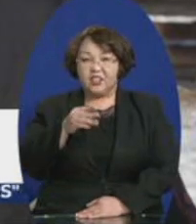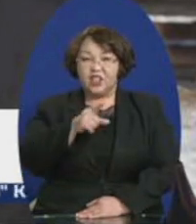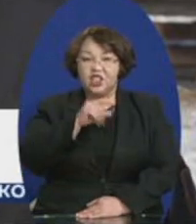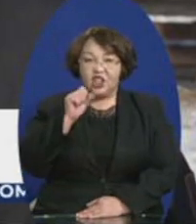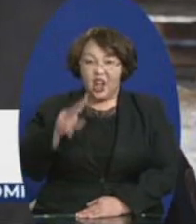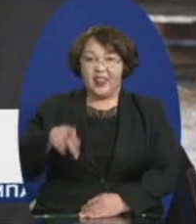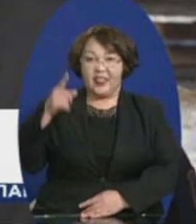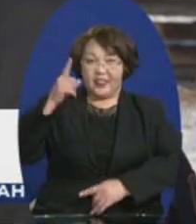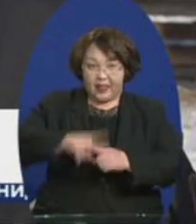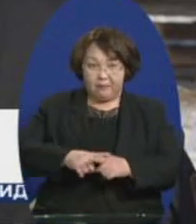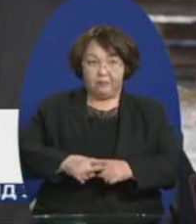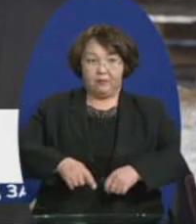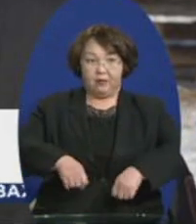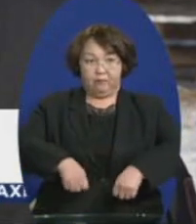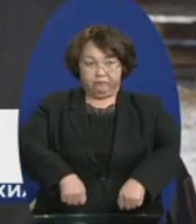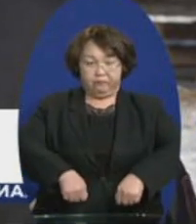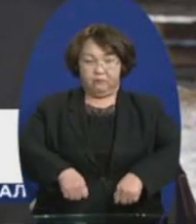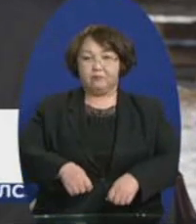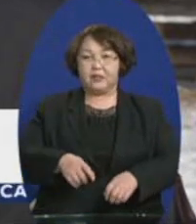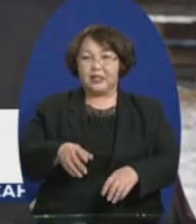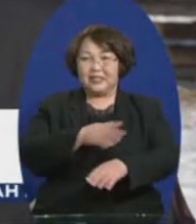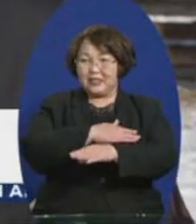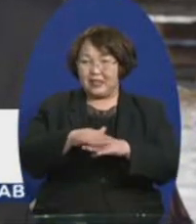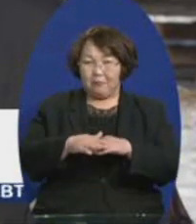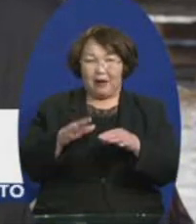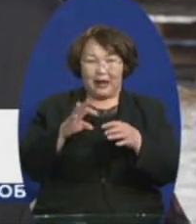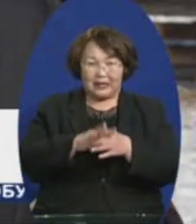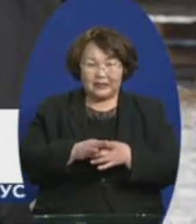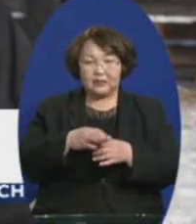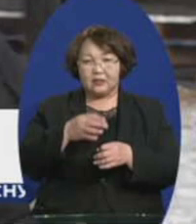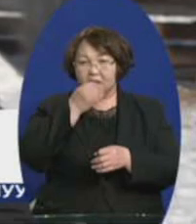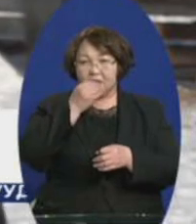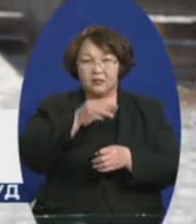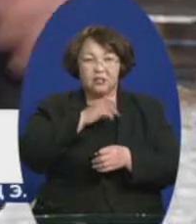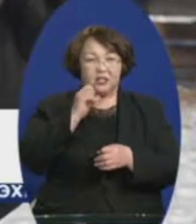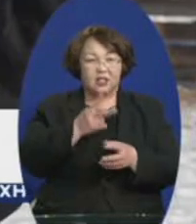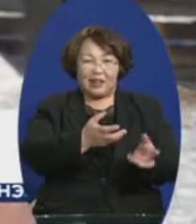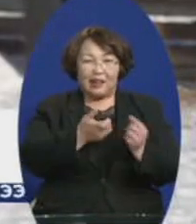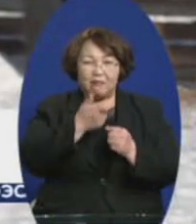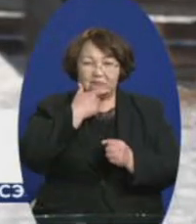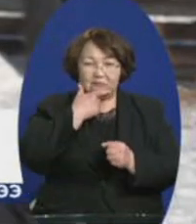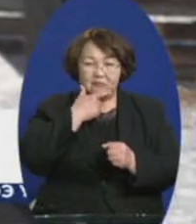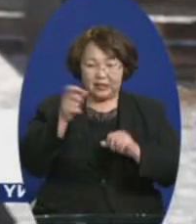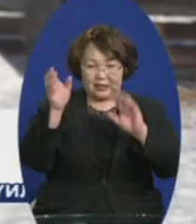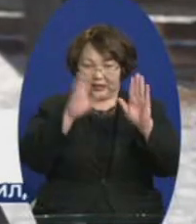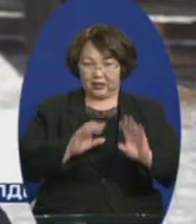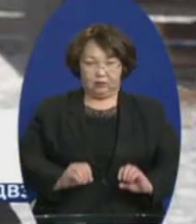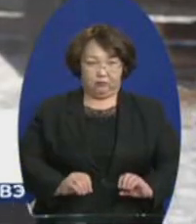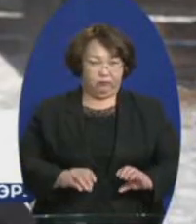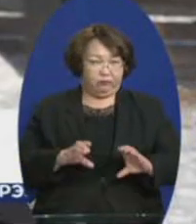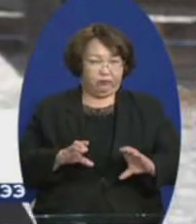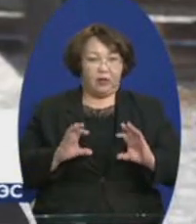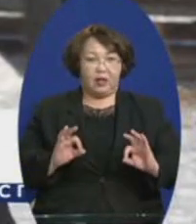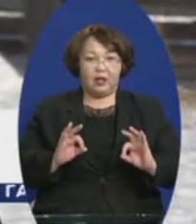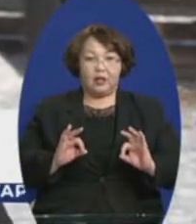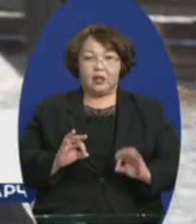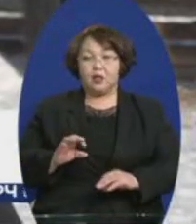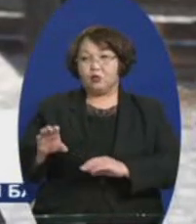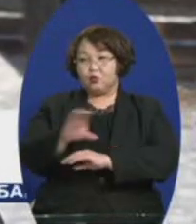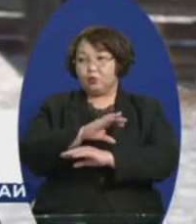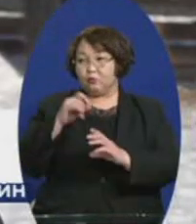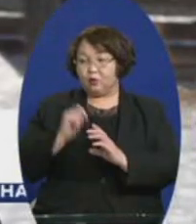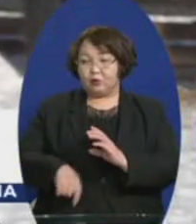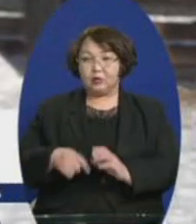хамгийн гол энэ зогсож байгаа энэ дундах зам хаагчаад хижилээ авч чадахгүй. Жишээлбэл энэ малчтын хэвэл одоо сум дээр намар